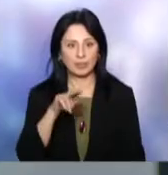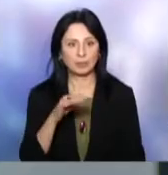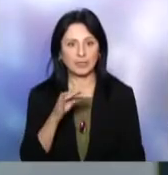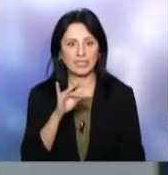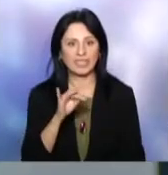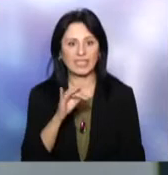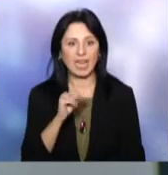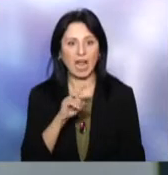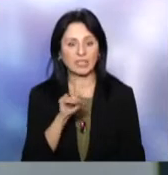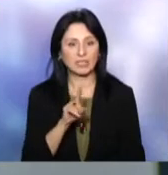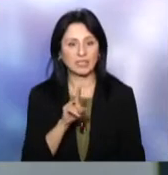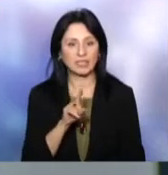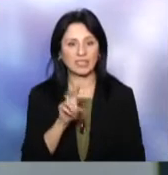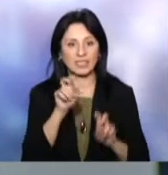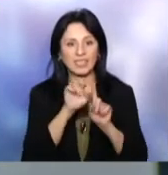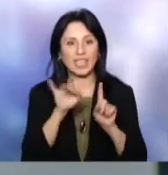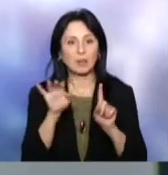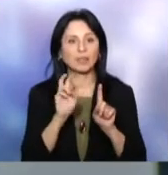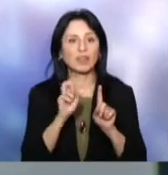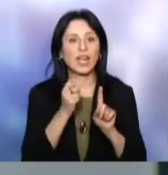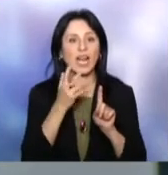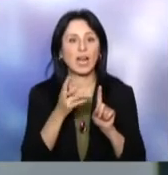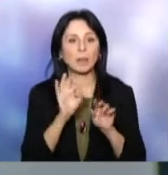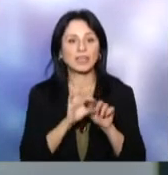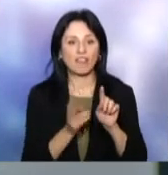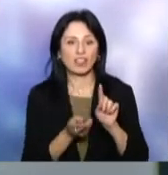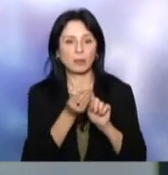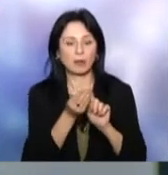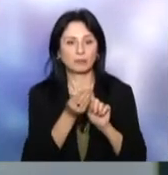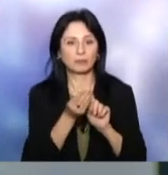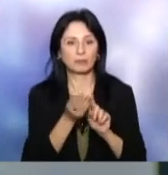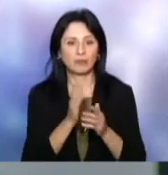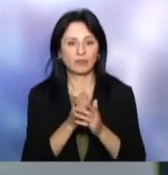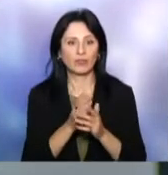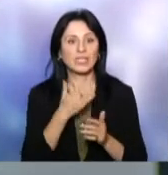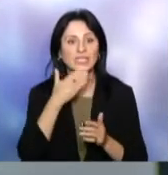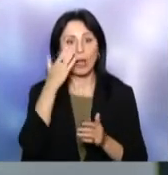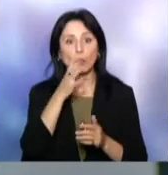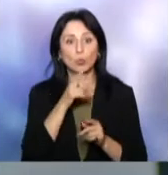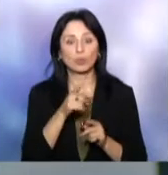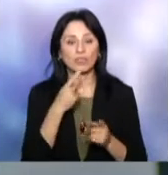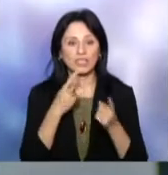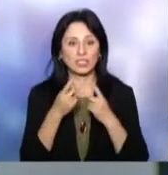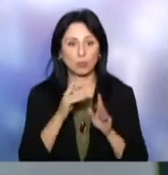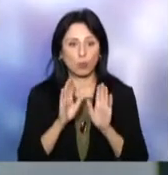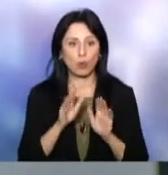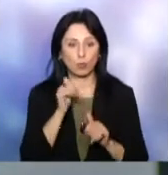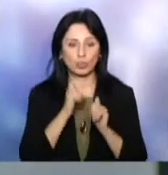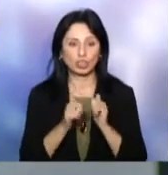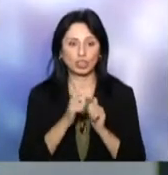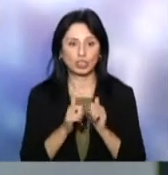პიტირიაზის ტერმინის ქვეშ რამოდენიმე დაავადება განიხილება, მაგრამ ზაფხულის პერიოდში საუბარი არის ხოლმე უფრო